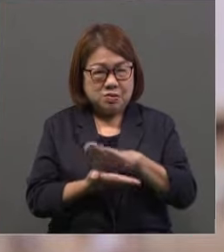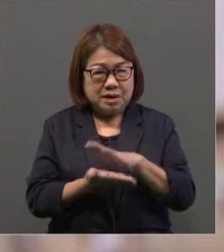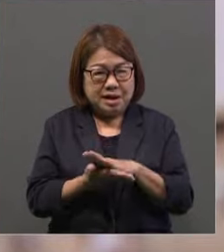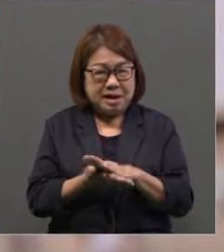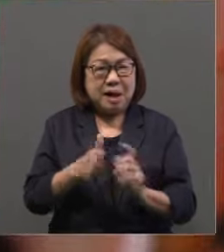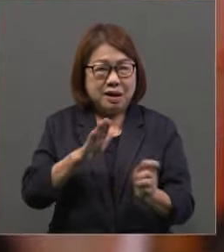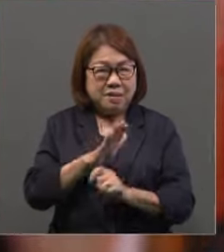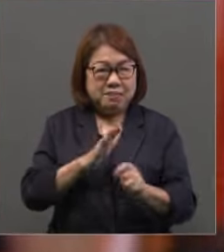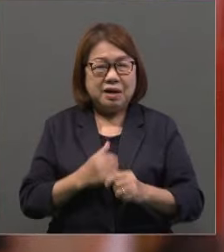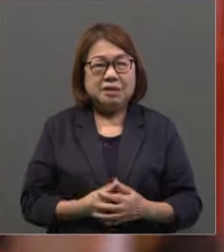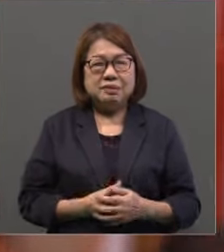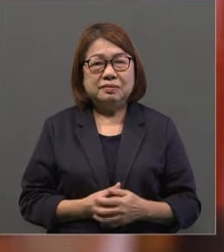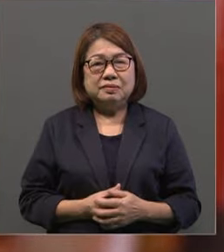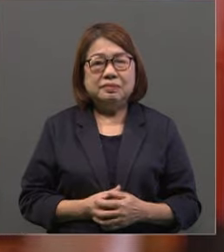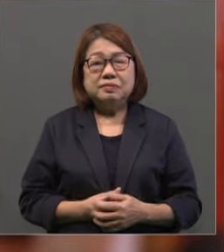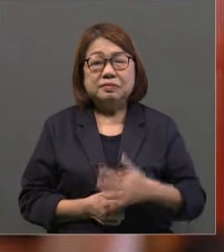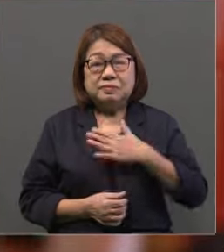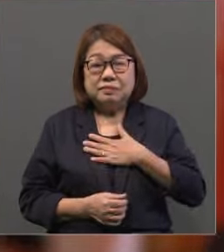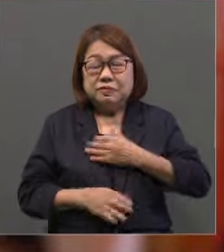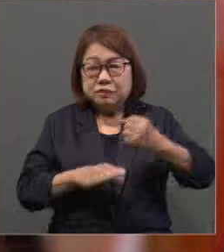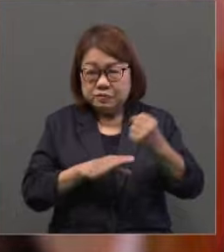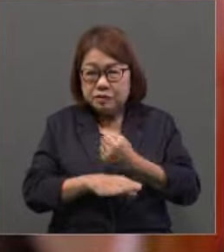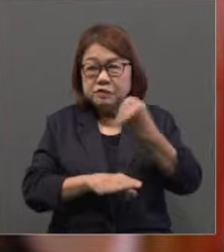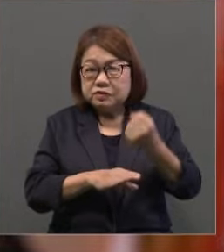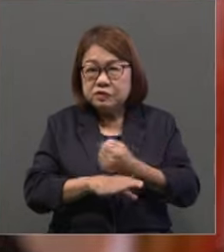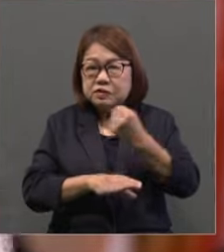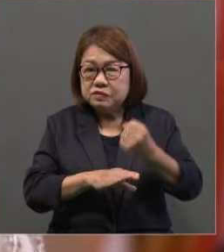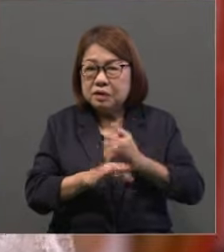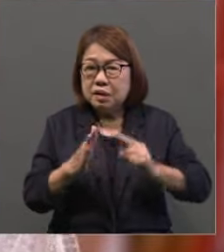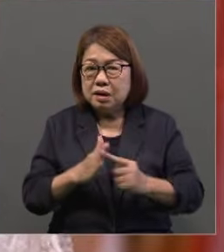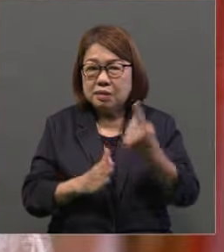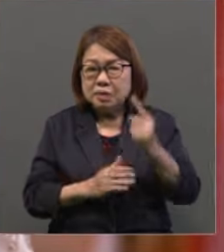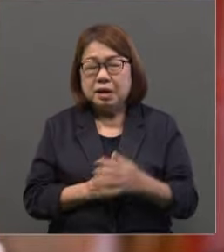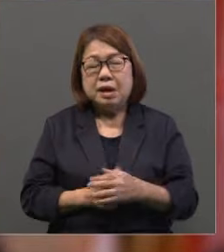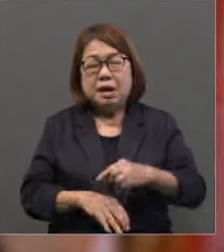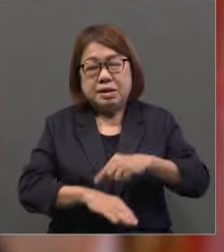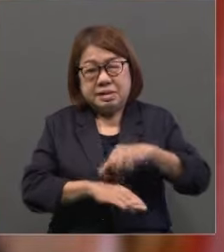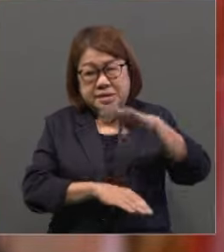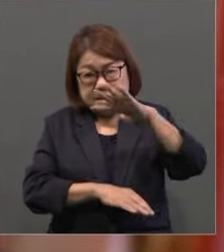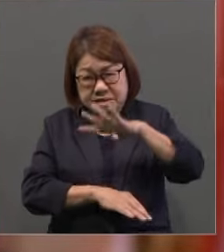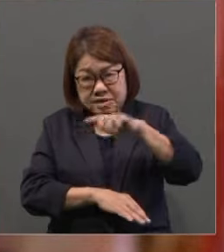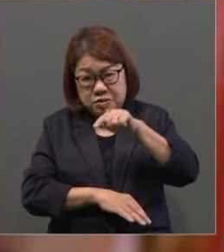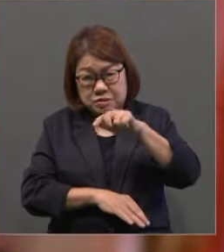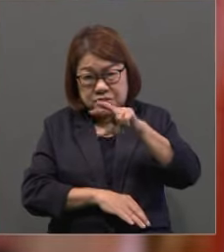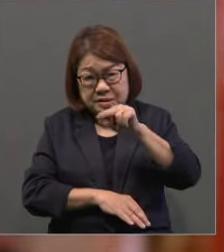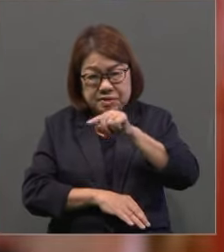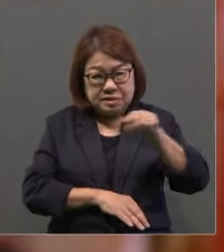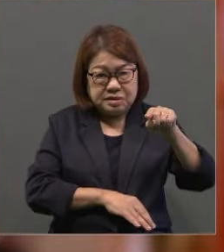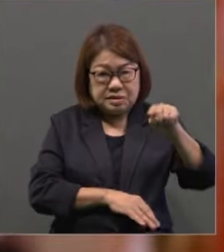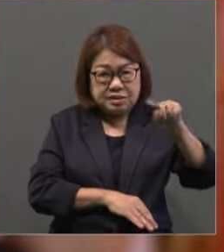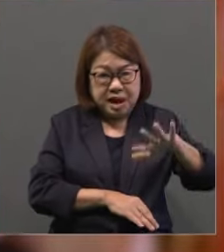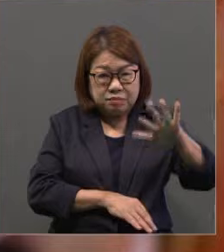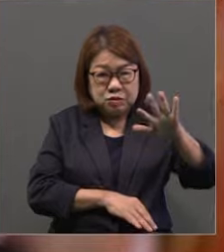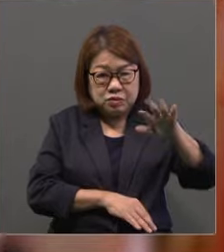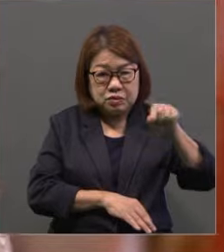างครับก็ซ้อมเป็นตั้งแต่4โมงครึ่งถึง5โมงครึ่งครับซ้อมชั่วโม